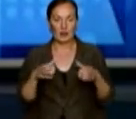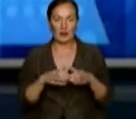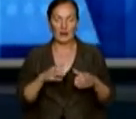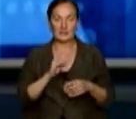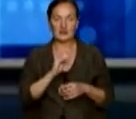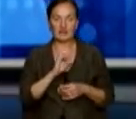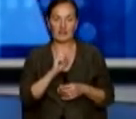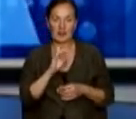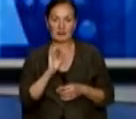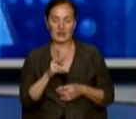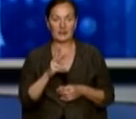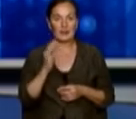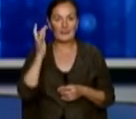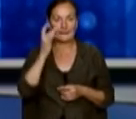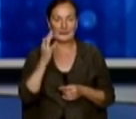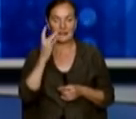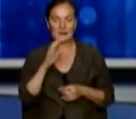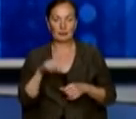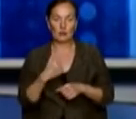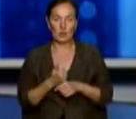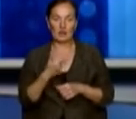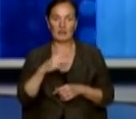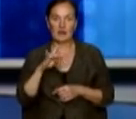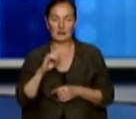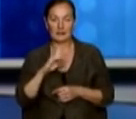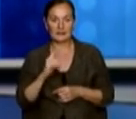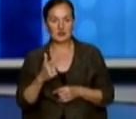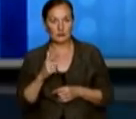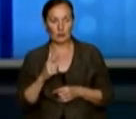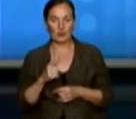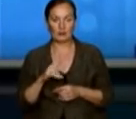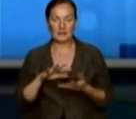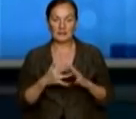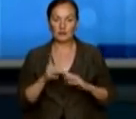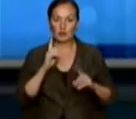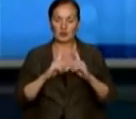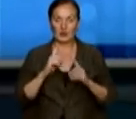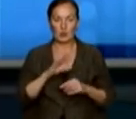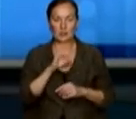«Феєрверк мрій», Мирослав Носа, голова Градецької селищної ради, та Оксана Архіпова,